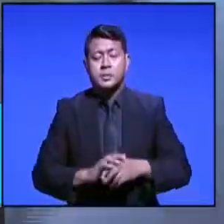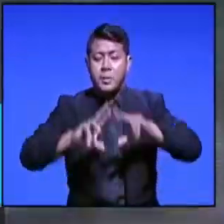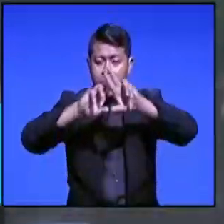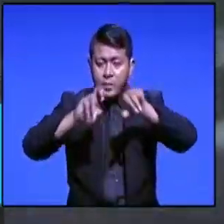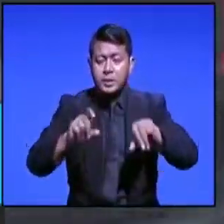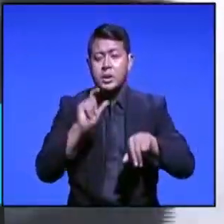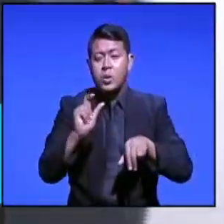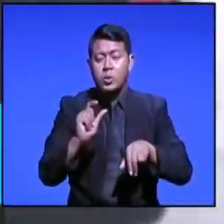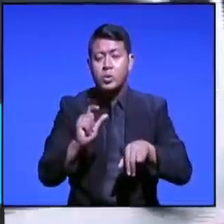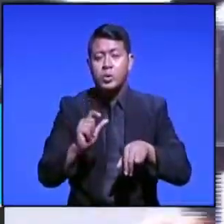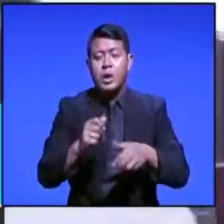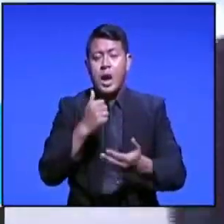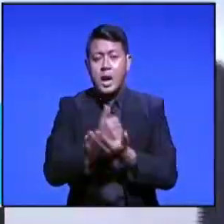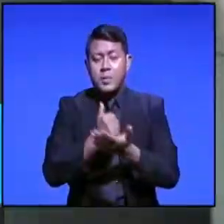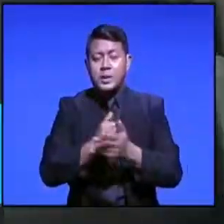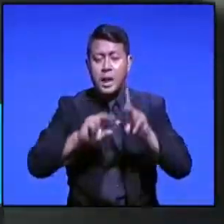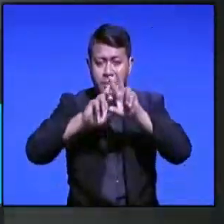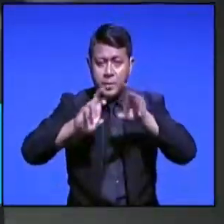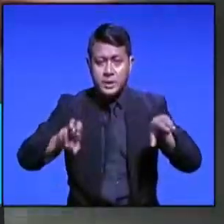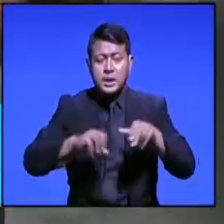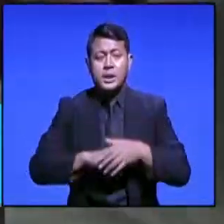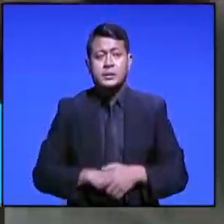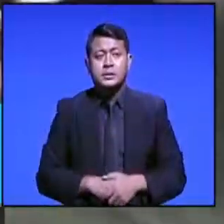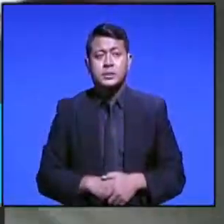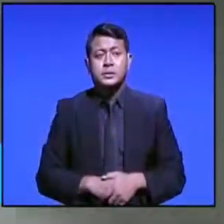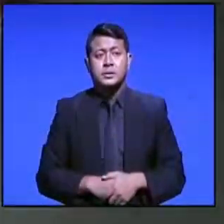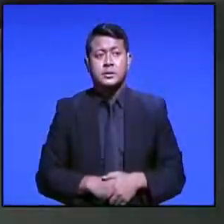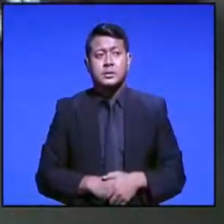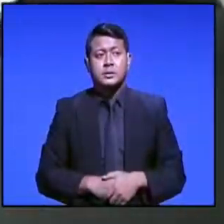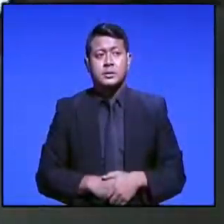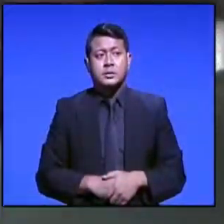ini dilakukan untuk kepentingan pemeriksaan. Tim Liputan Transmedia.